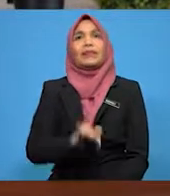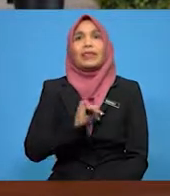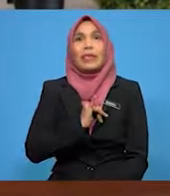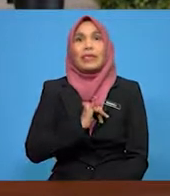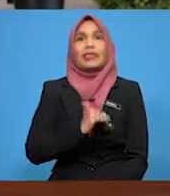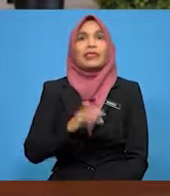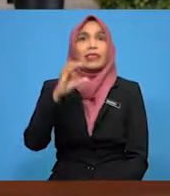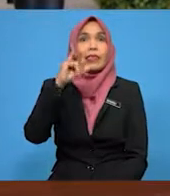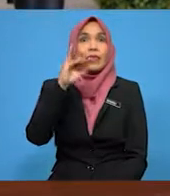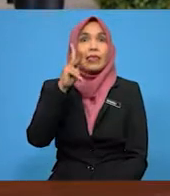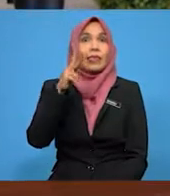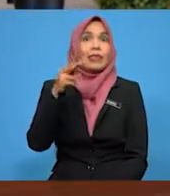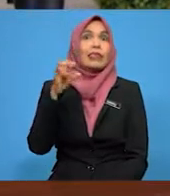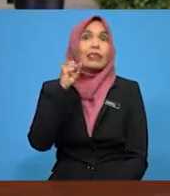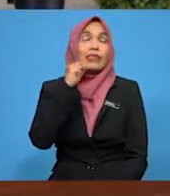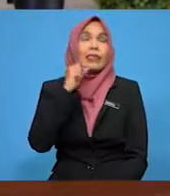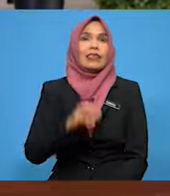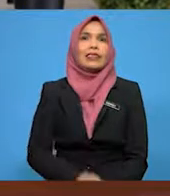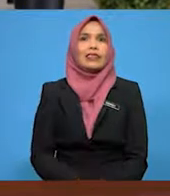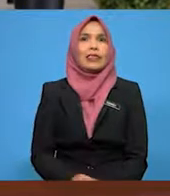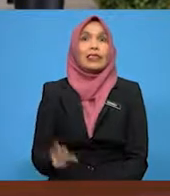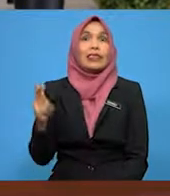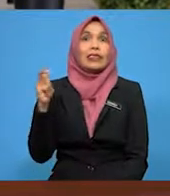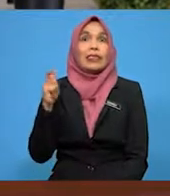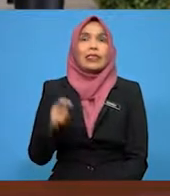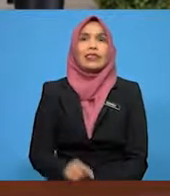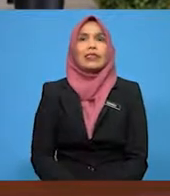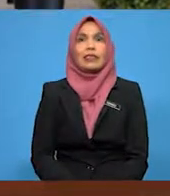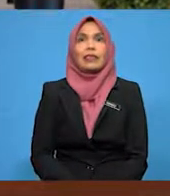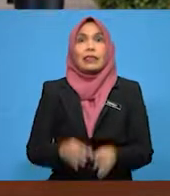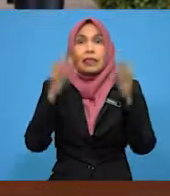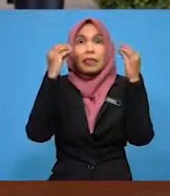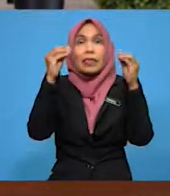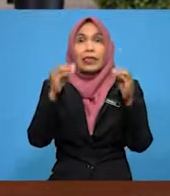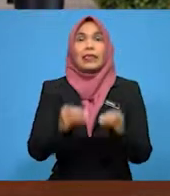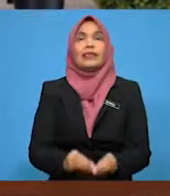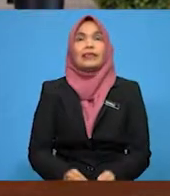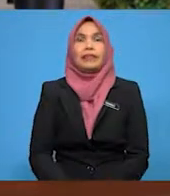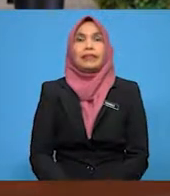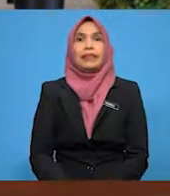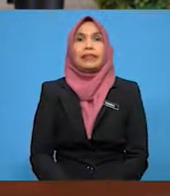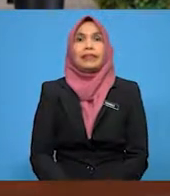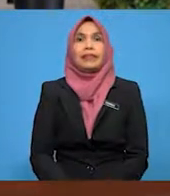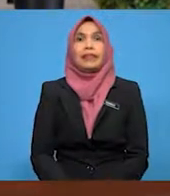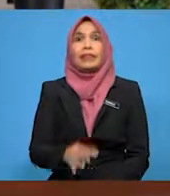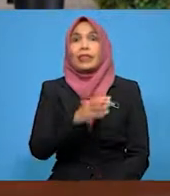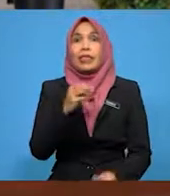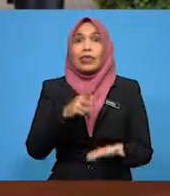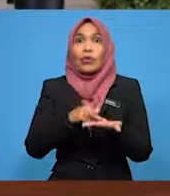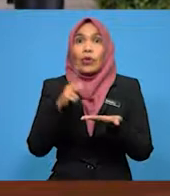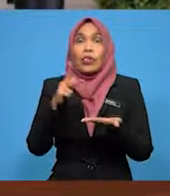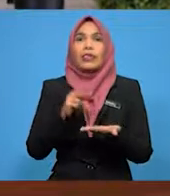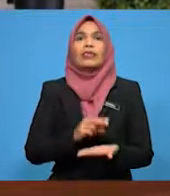Saya Cik Siti Nur Haslinda, tenaga pengajar bagi program agroindustri ternakan poultry dari